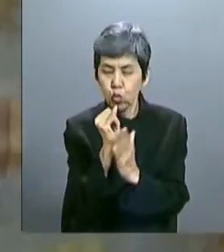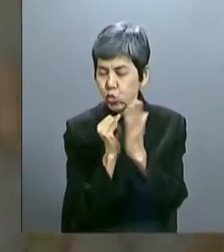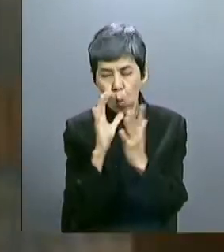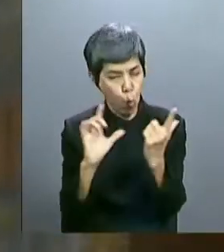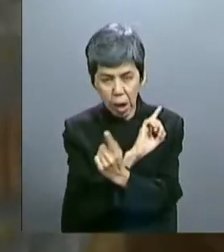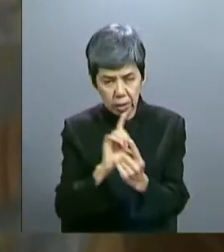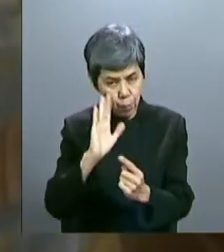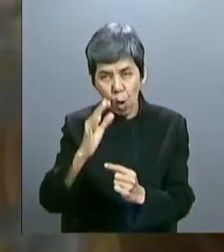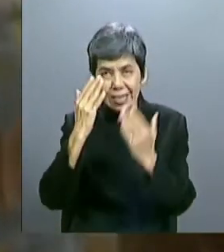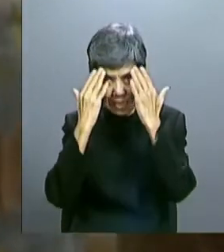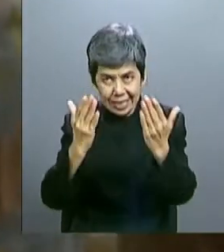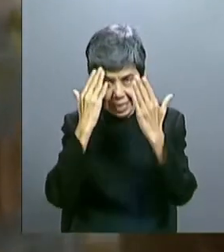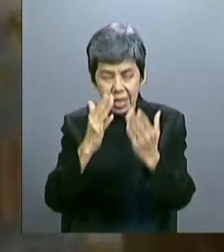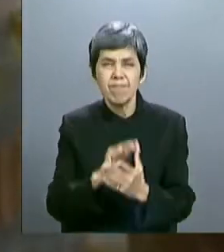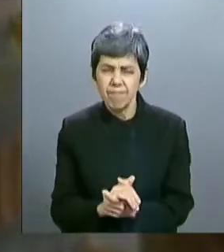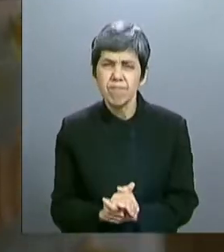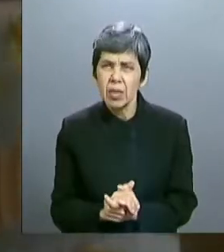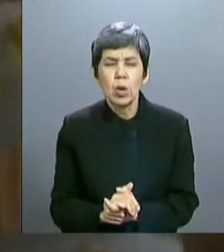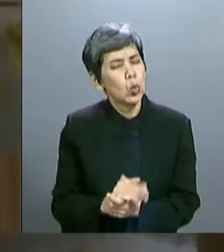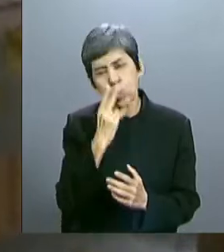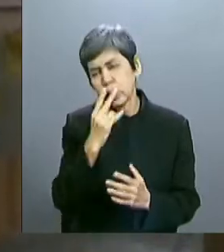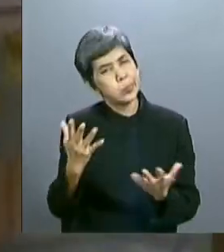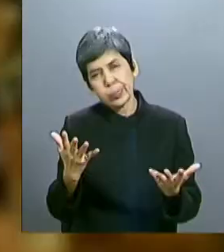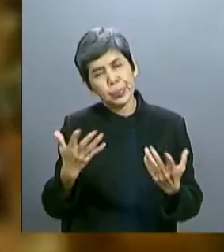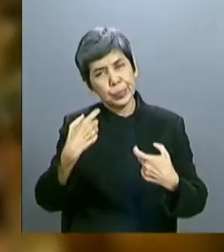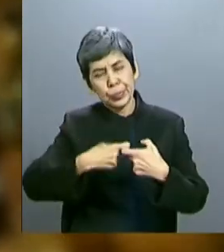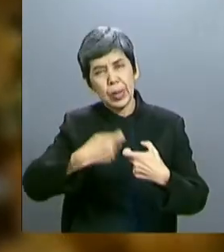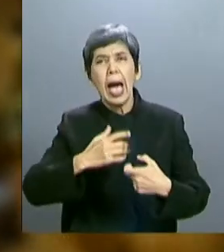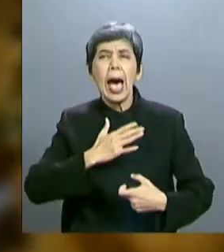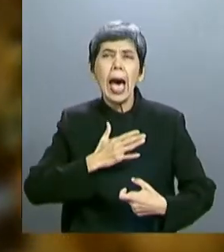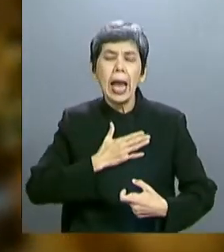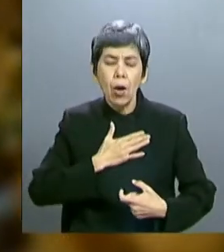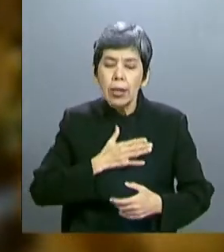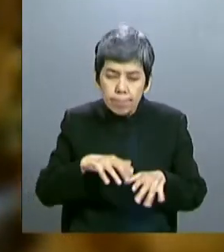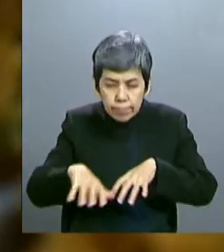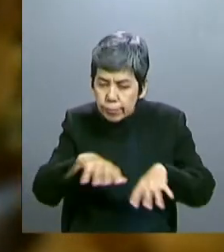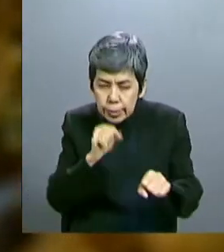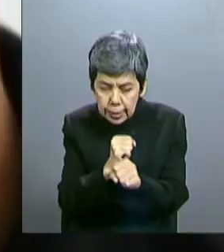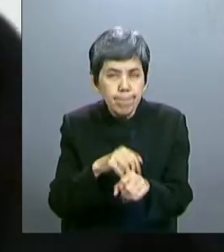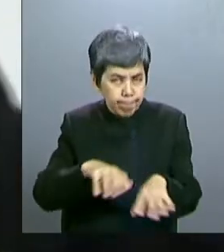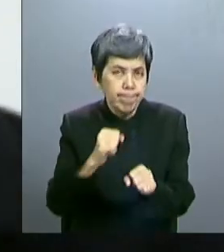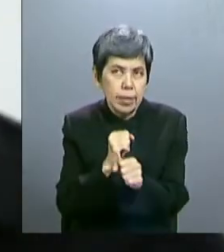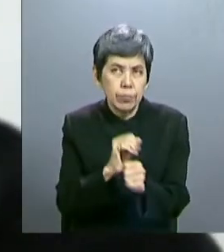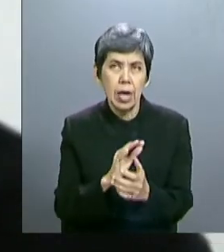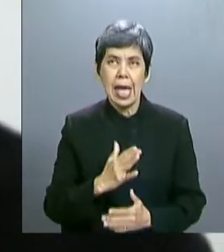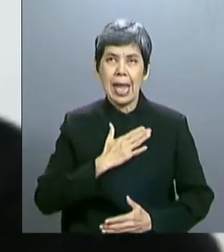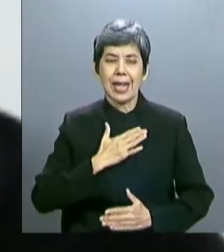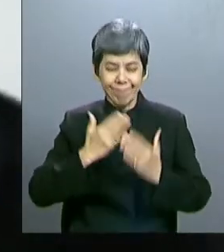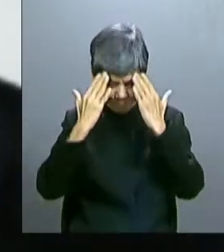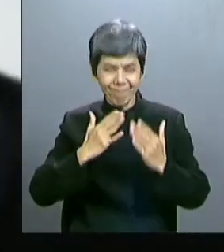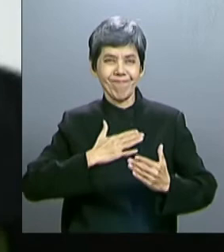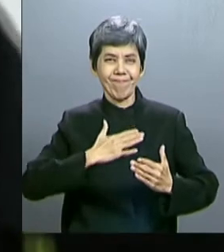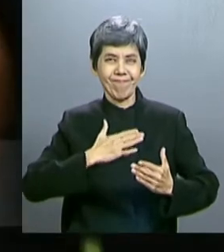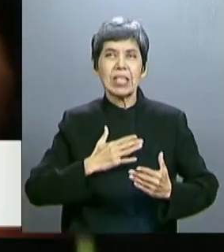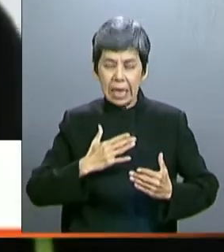ลักษณะของฮาลาลจริงๆอ่ะมันยากดังนั้นเราเลยมาอำนวยความสะดวกให้ตรงนี้พี่ก็เป็นมุสลิม